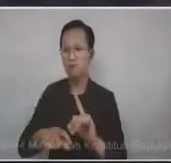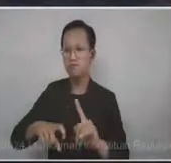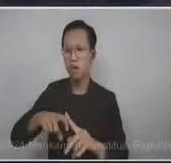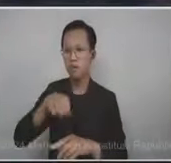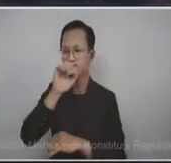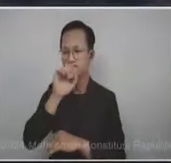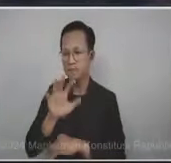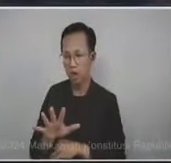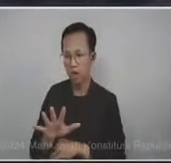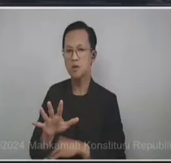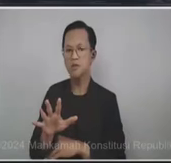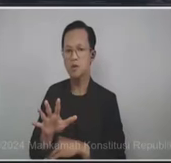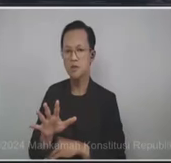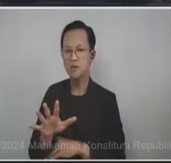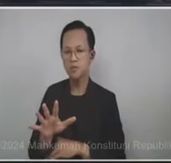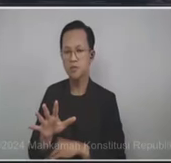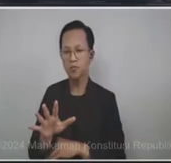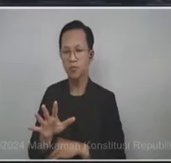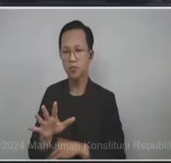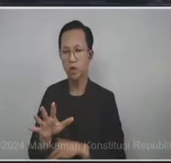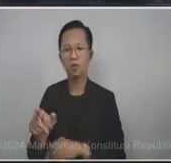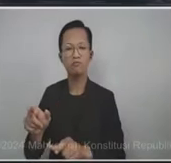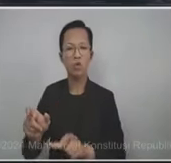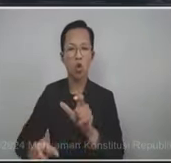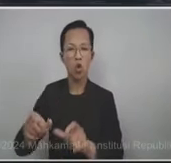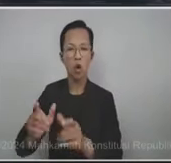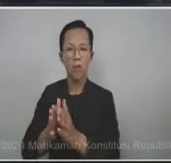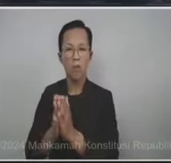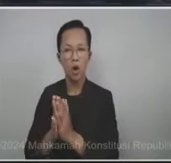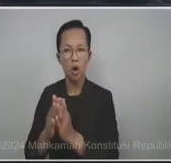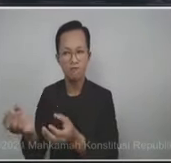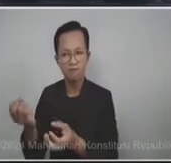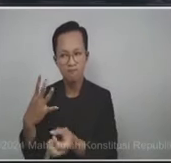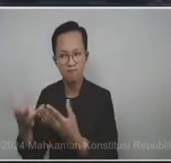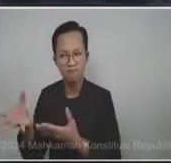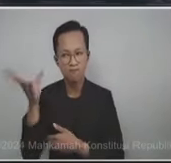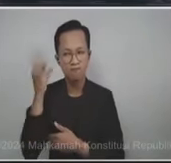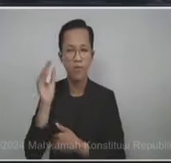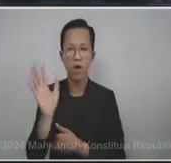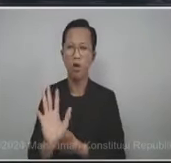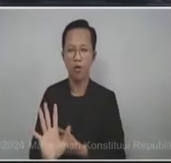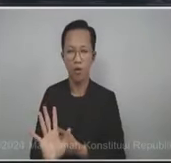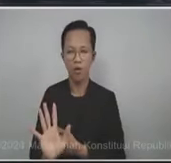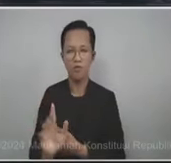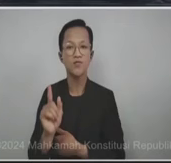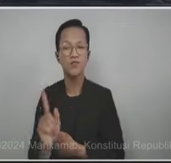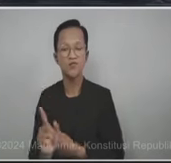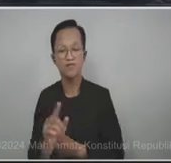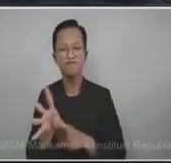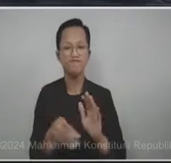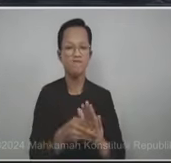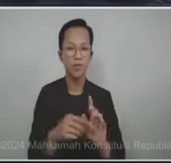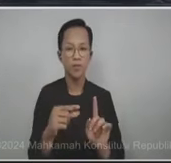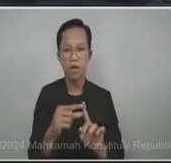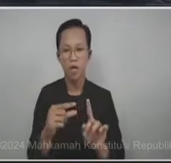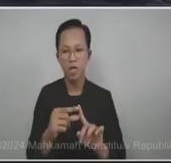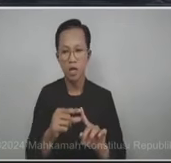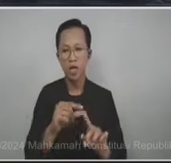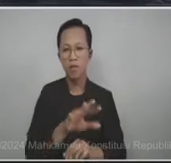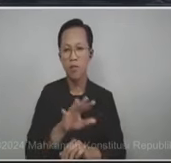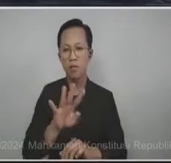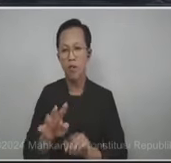dan relevansinya untuk mendengar keterangan pihak-pihak sebagaimana dimaksud dalam pasal 54 uumk